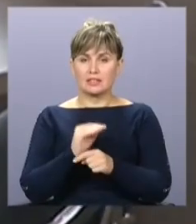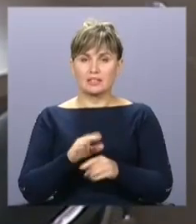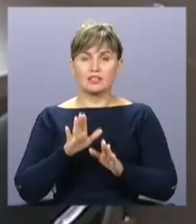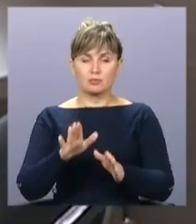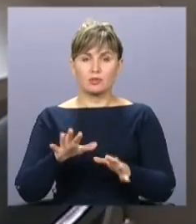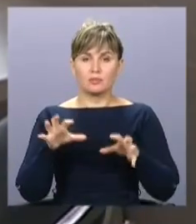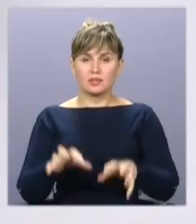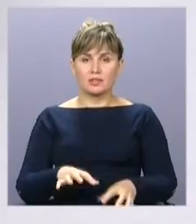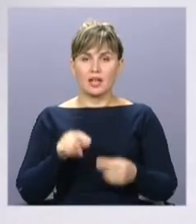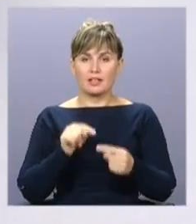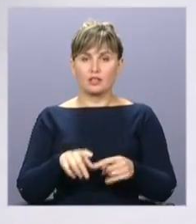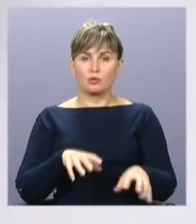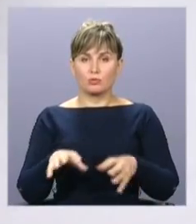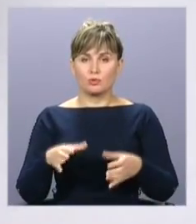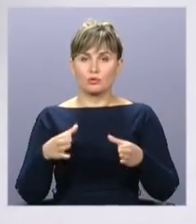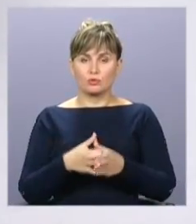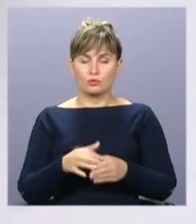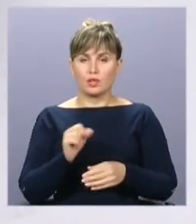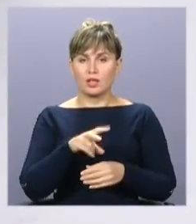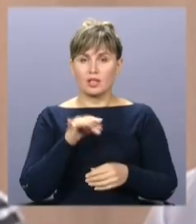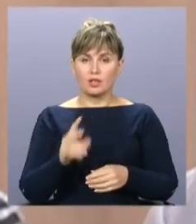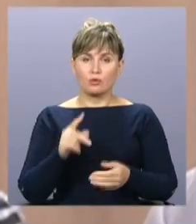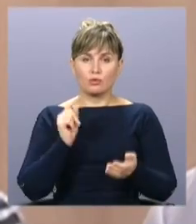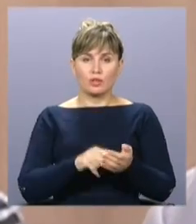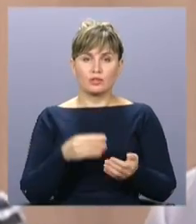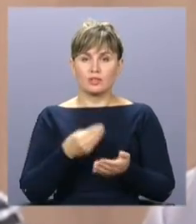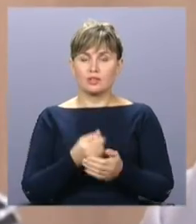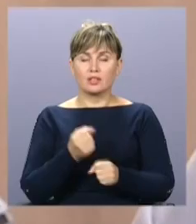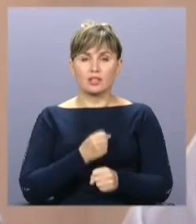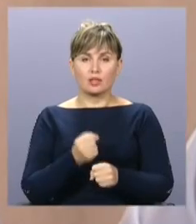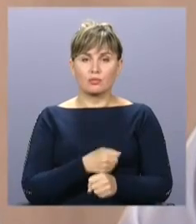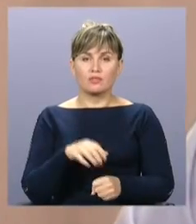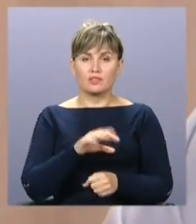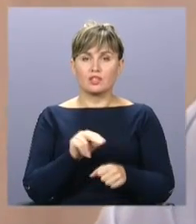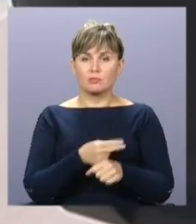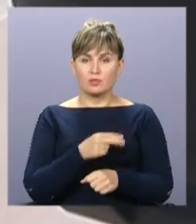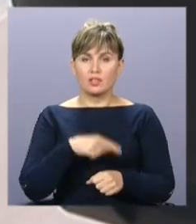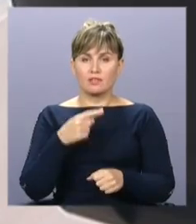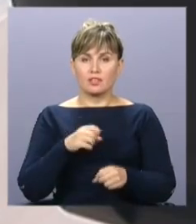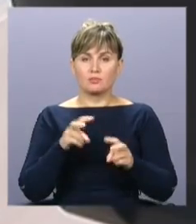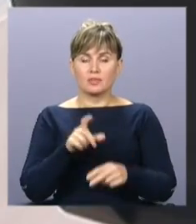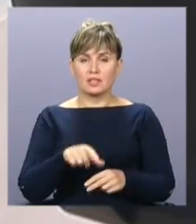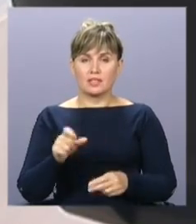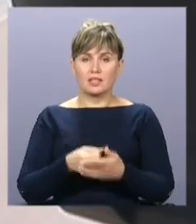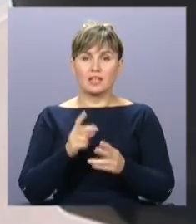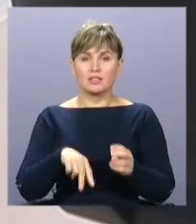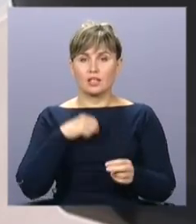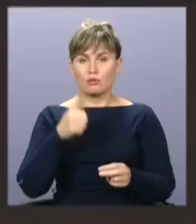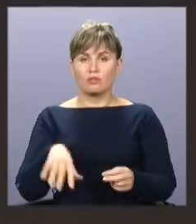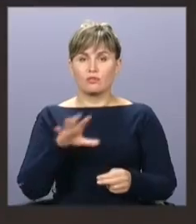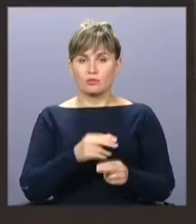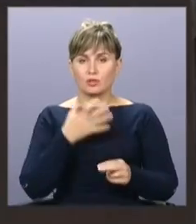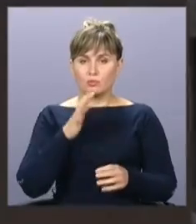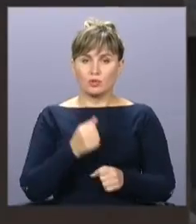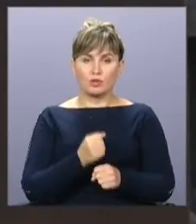Заместитель председателя антикоррупционной службы Алик Шпекбаев указал на недоработки. Все они исправлены, утверждают специалисты. До конца года все ЦПО